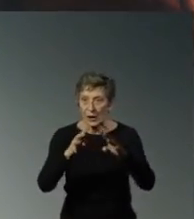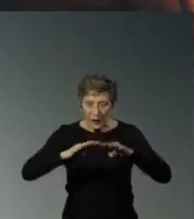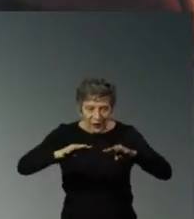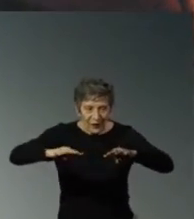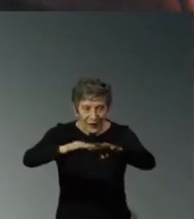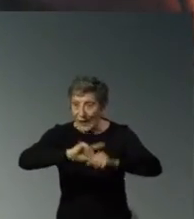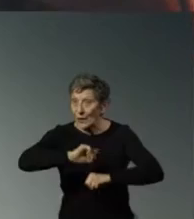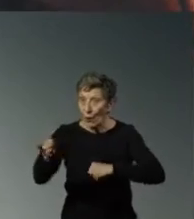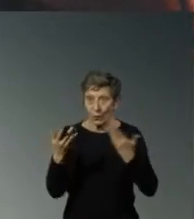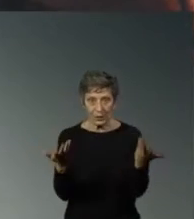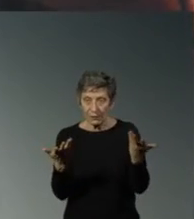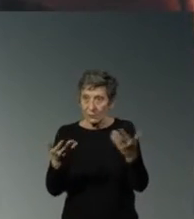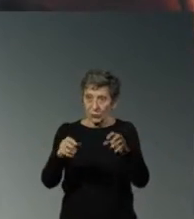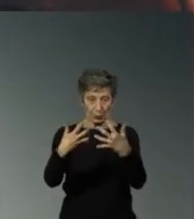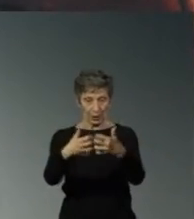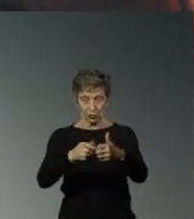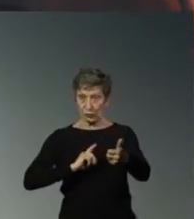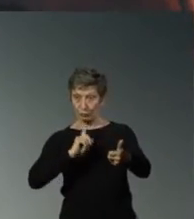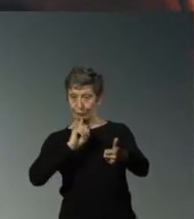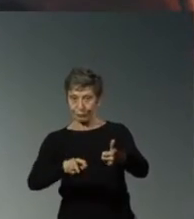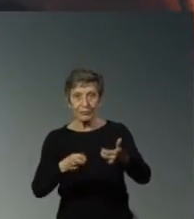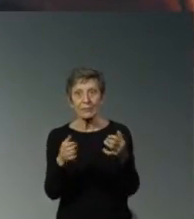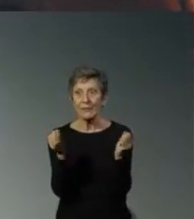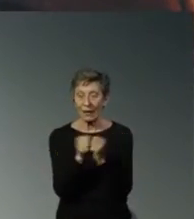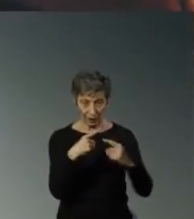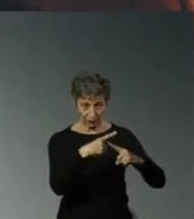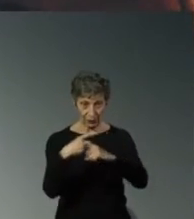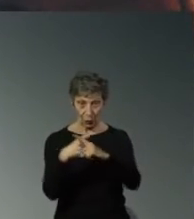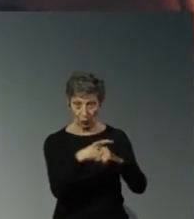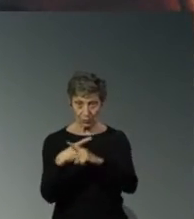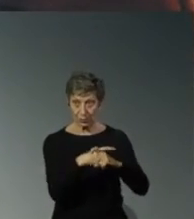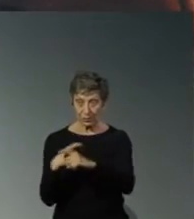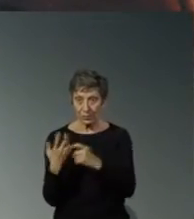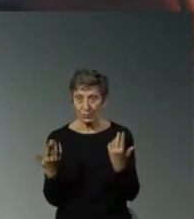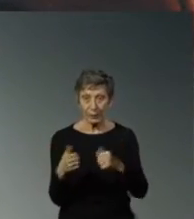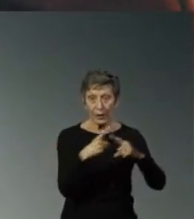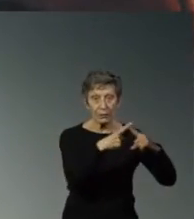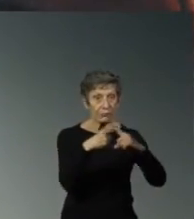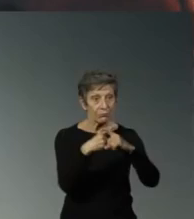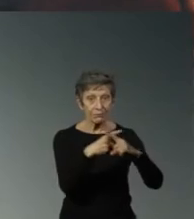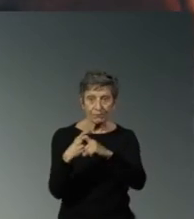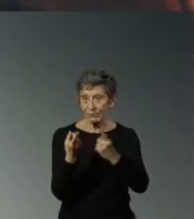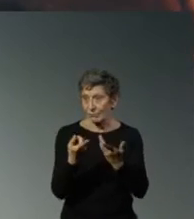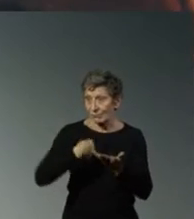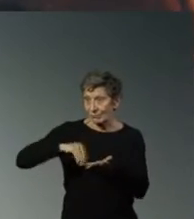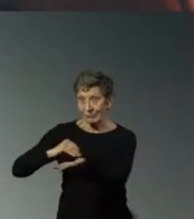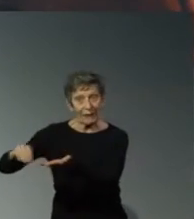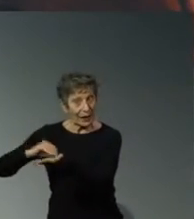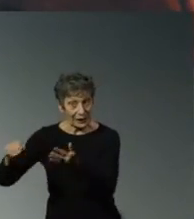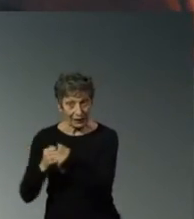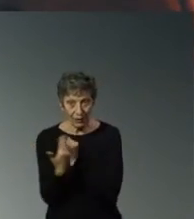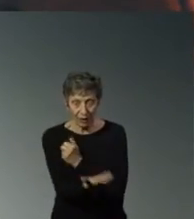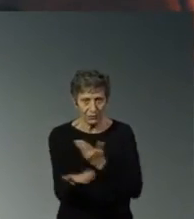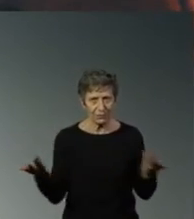C'est donner des instructions à des machines via des signes qui sont les mêmes signes avec lesquels nous nous écrivons. Et donc, quand j'ai